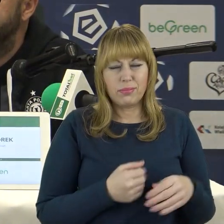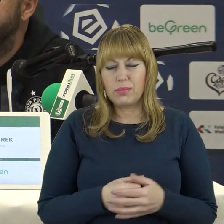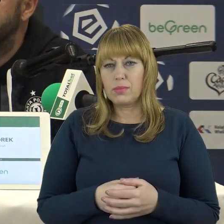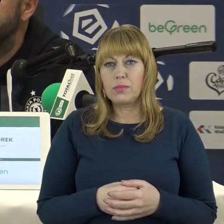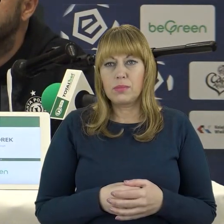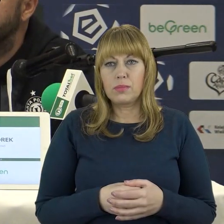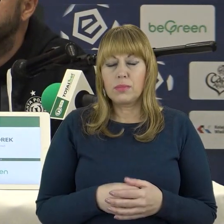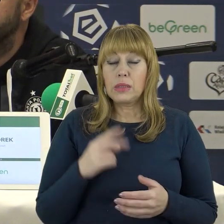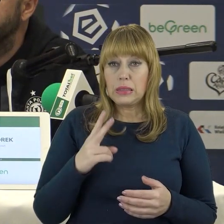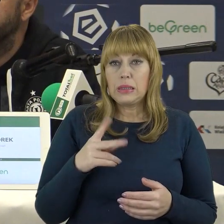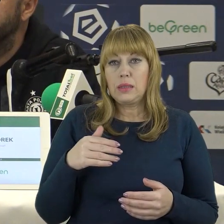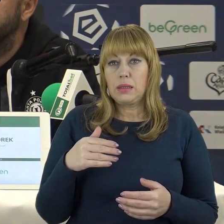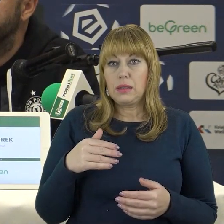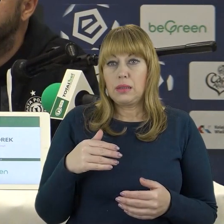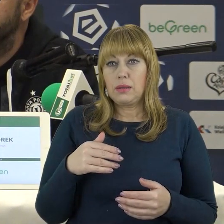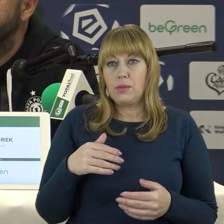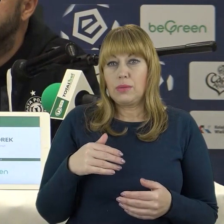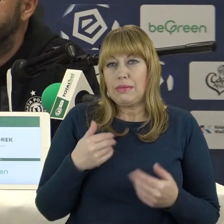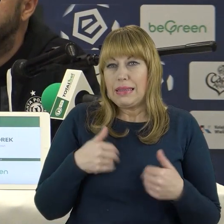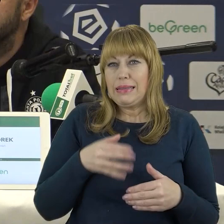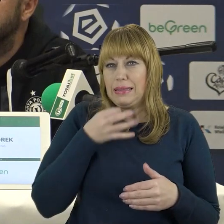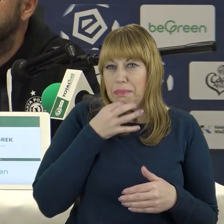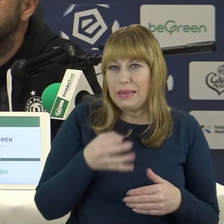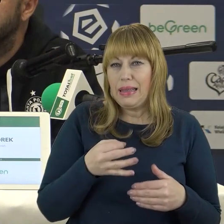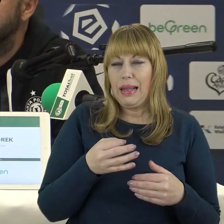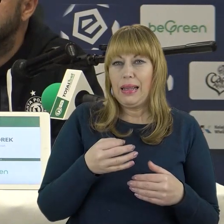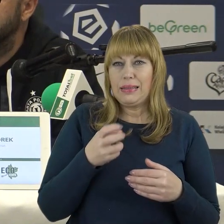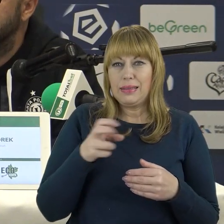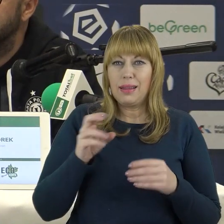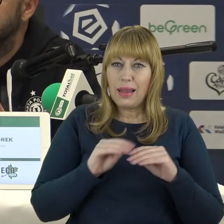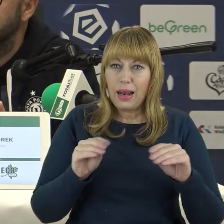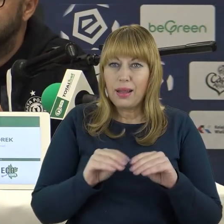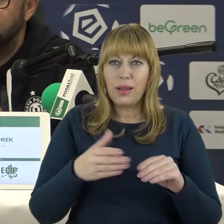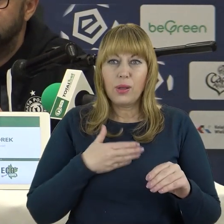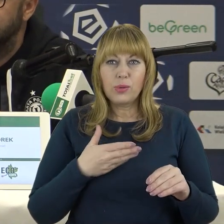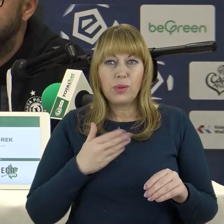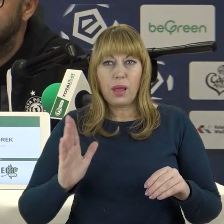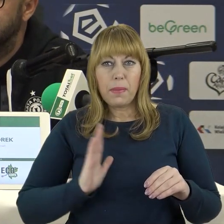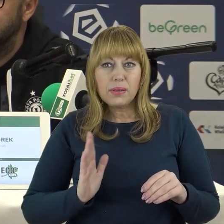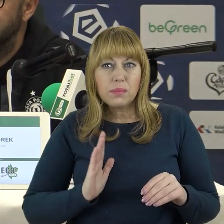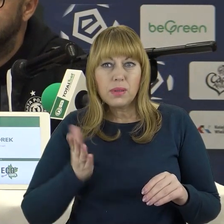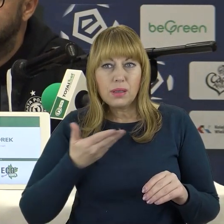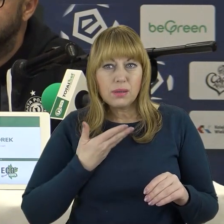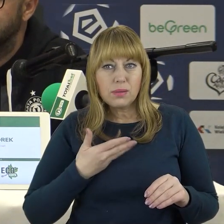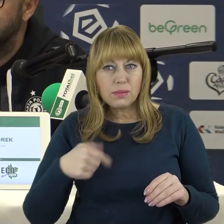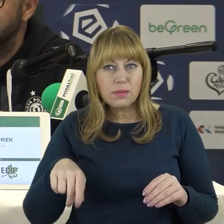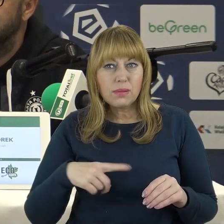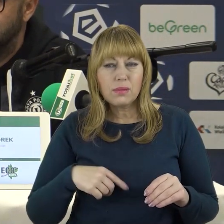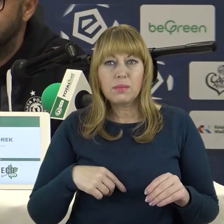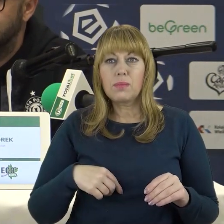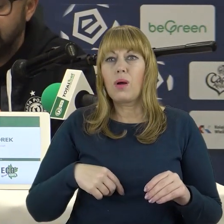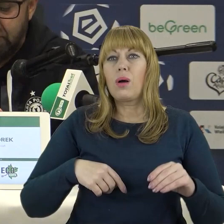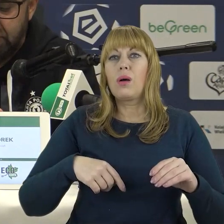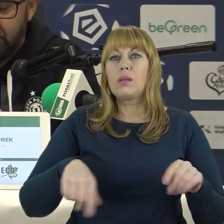Z jednej strony nie chcę tego pytania zadawać, ale muszę. Czy pan jako trener czuje się bezpieczny dzisiaj, bo jednak zespół mówi o